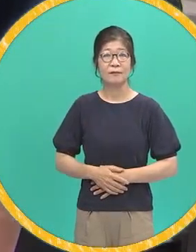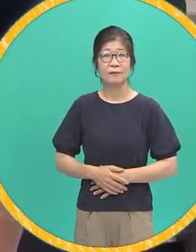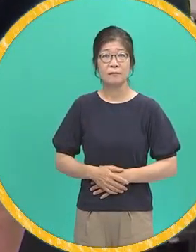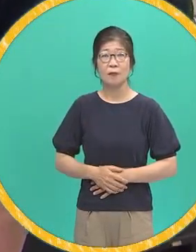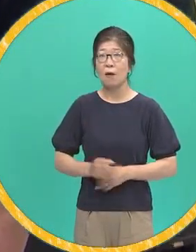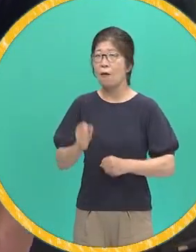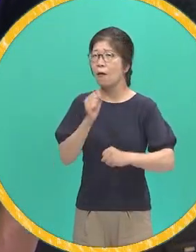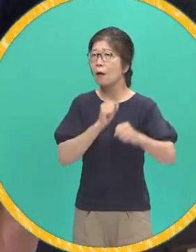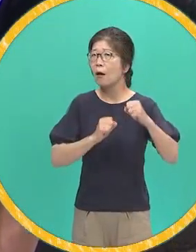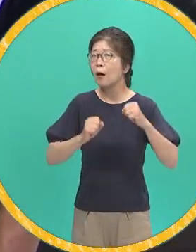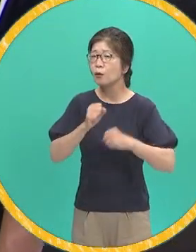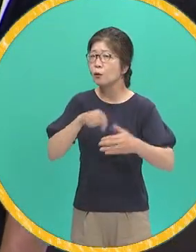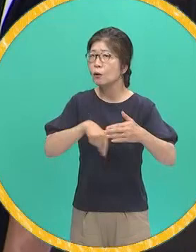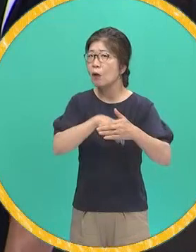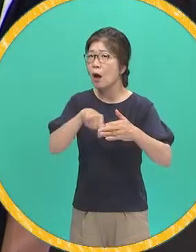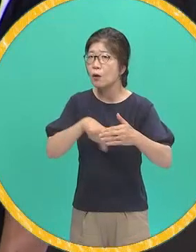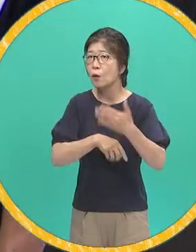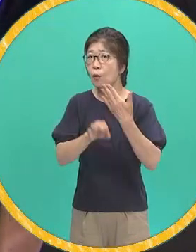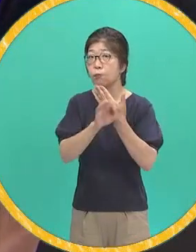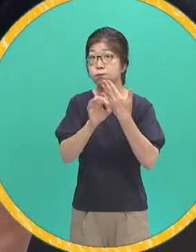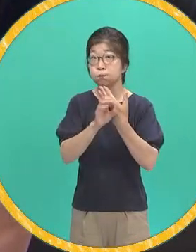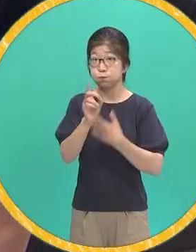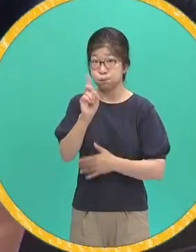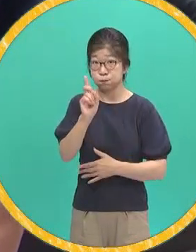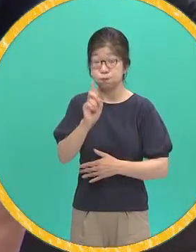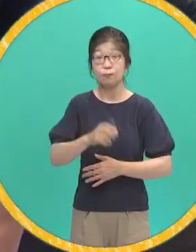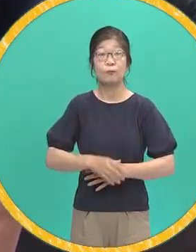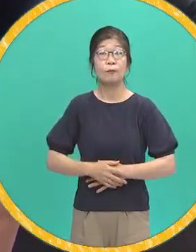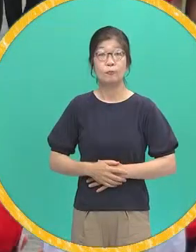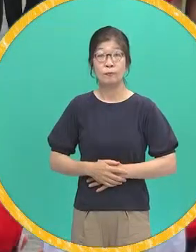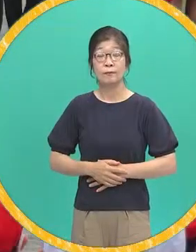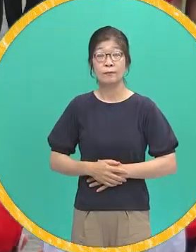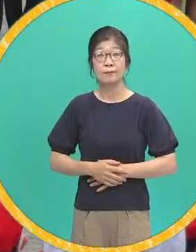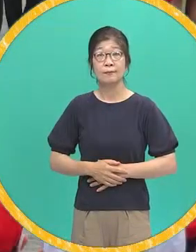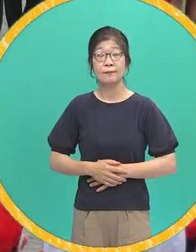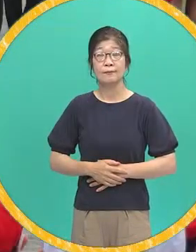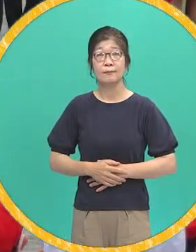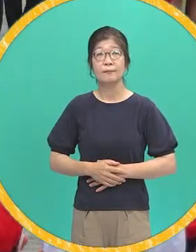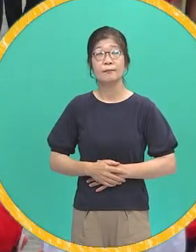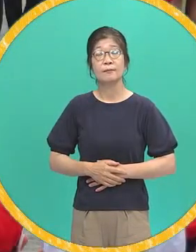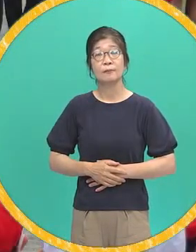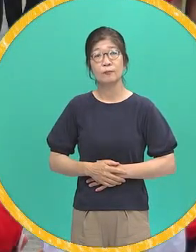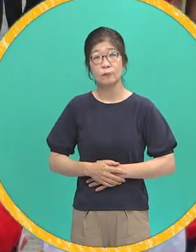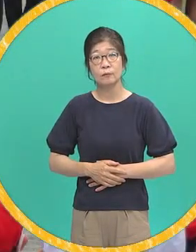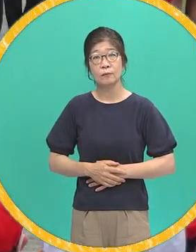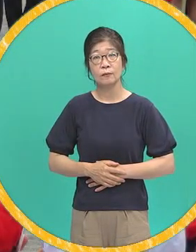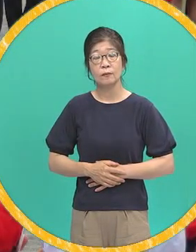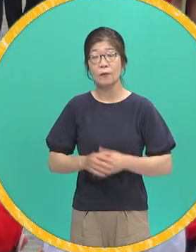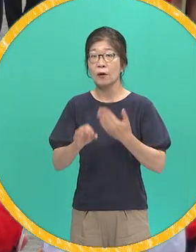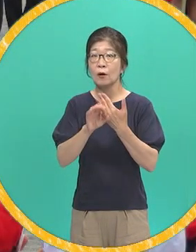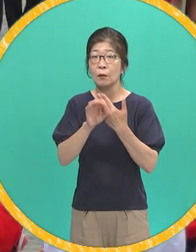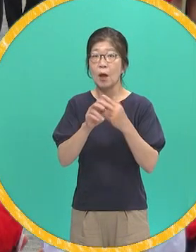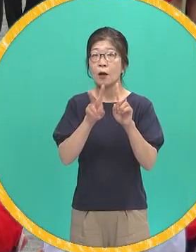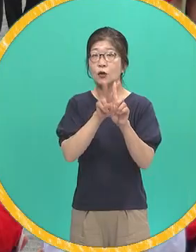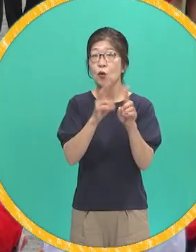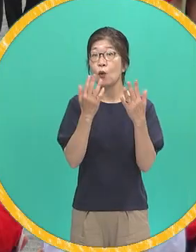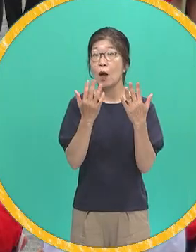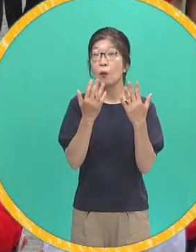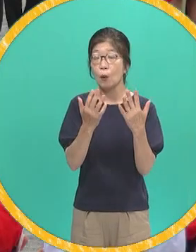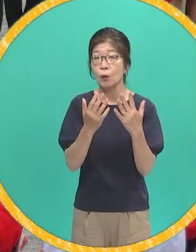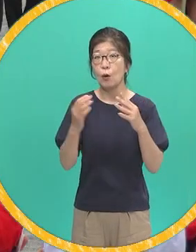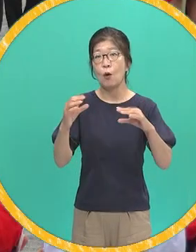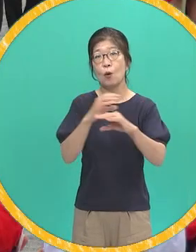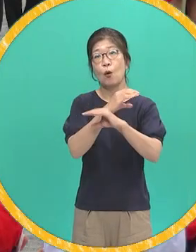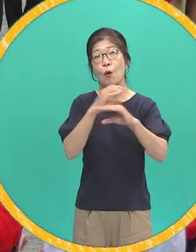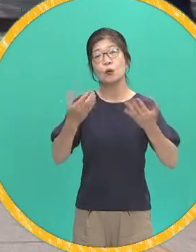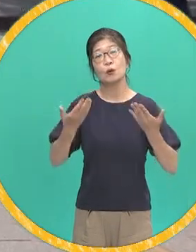具体的な活動としてはどんなところで活動されてるんですか小学校とかの交通